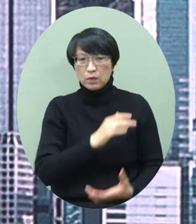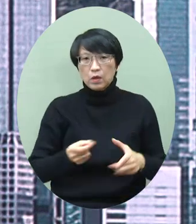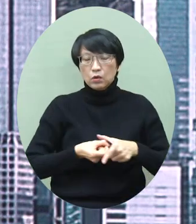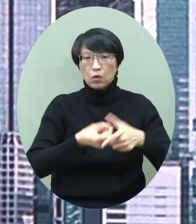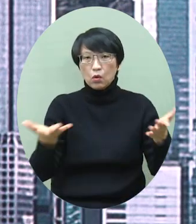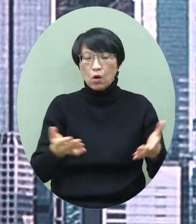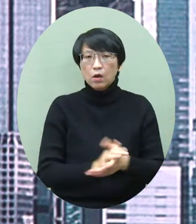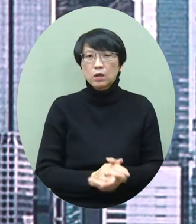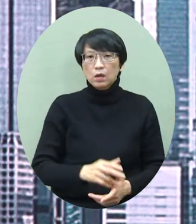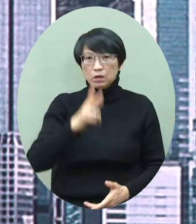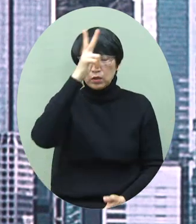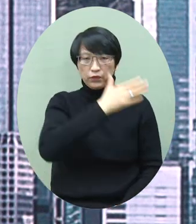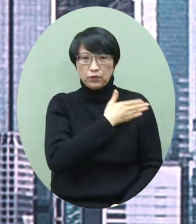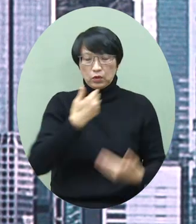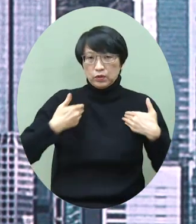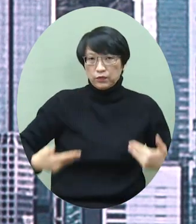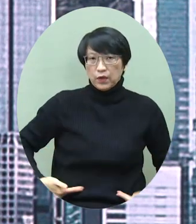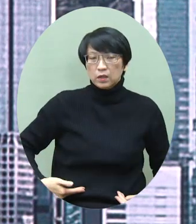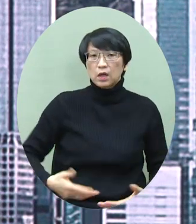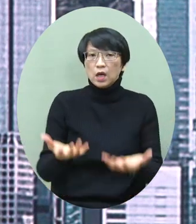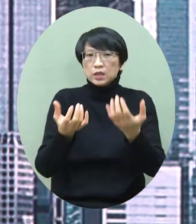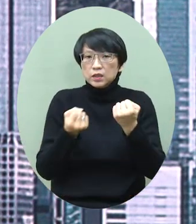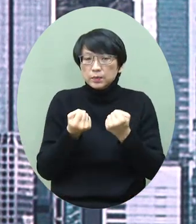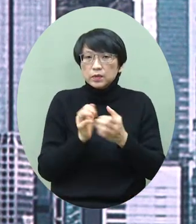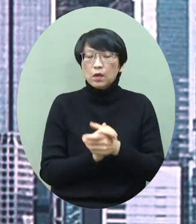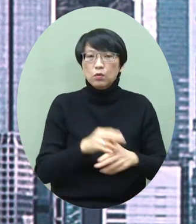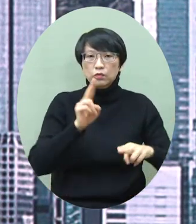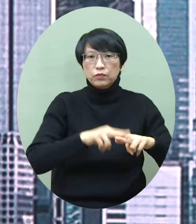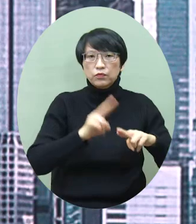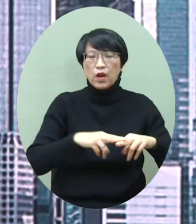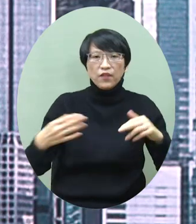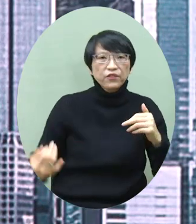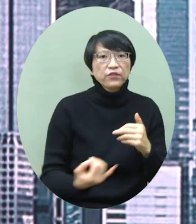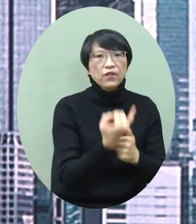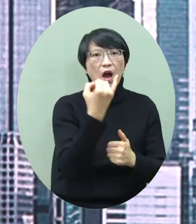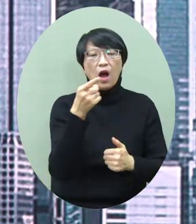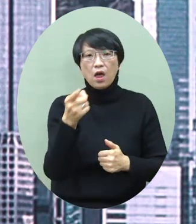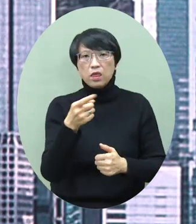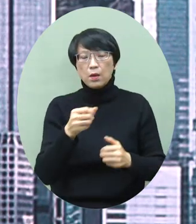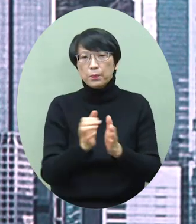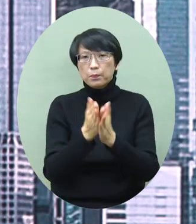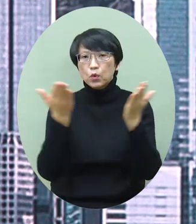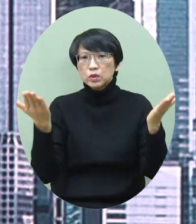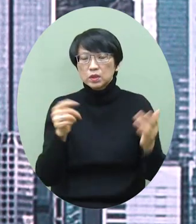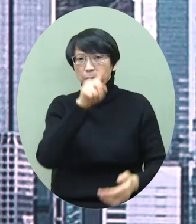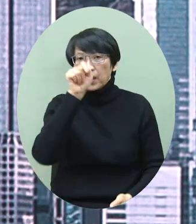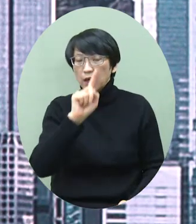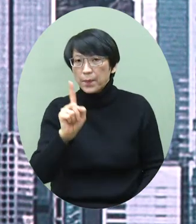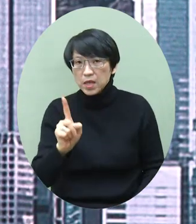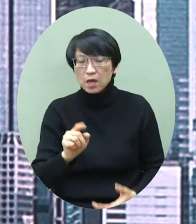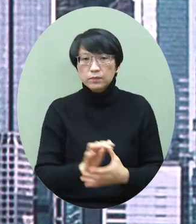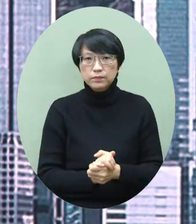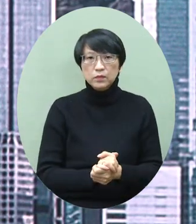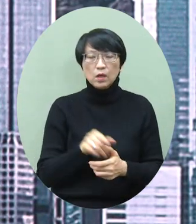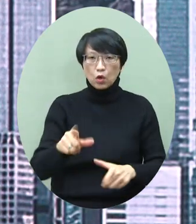地以公務員嘅身份去接受一個咧係叫做反華媒體嘅訪問，咁究竟有冇問題啊？咁我嘅回應咧，